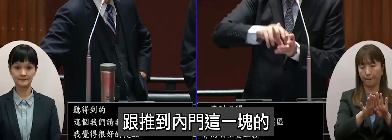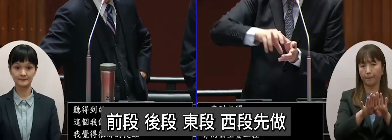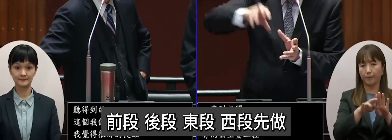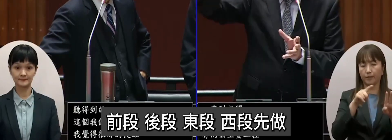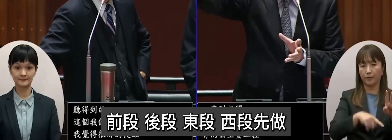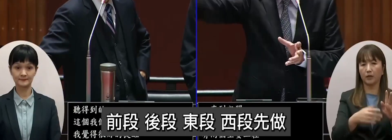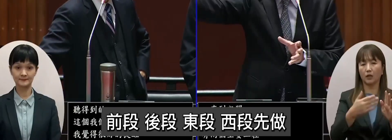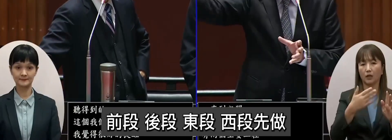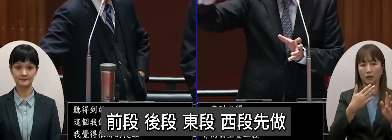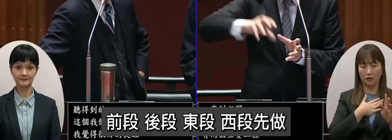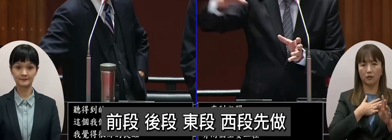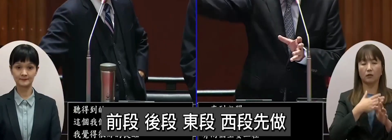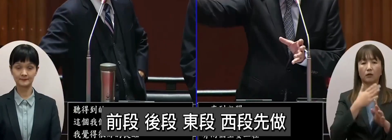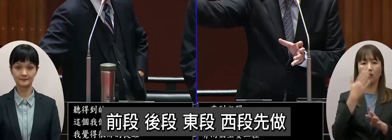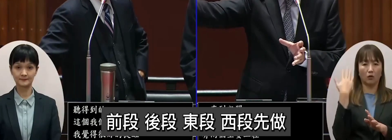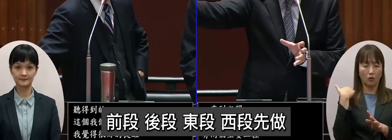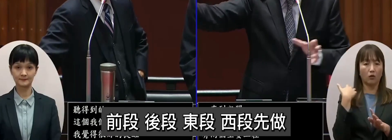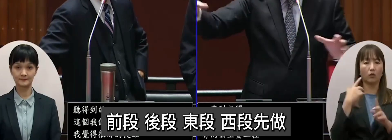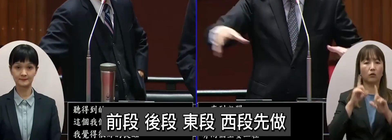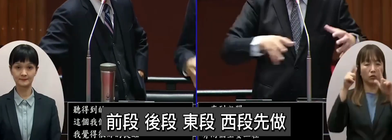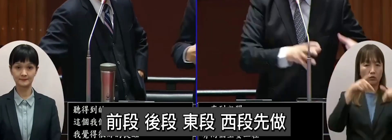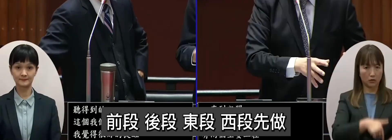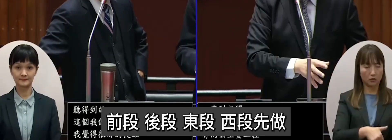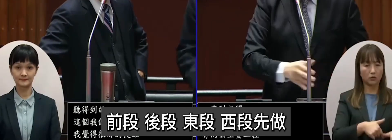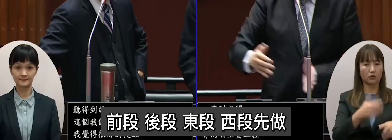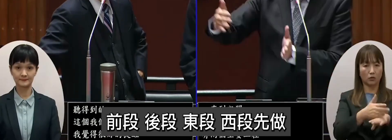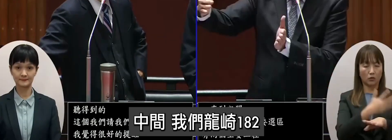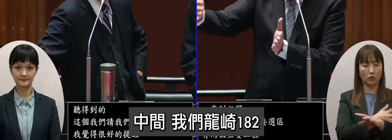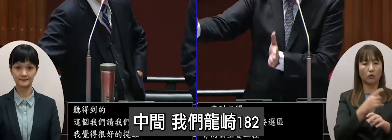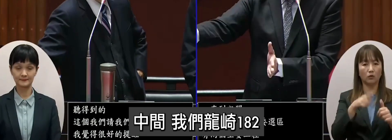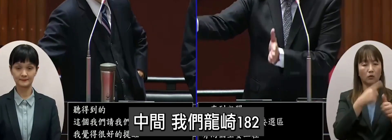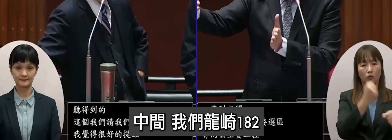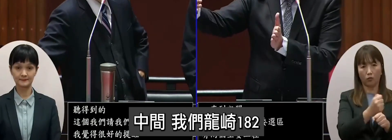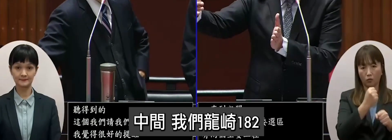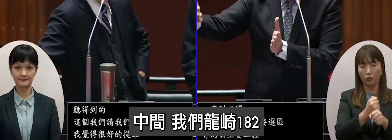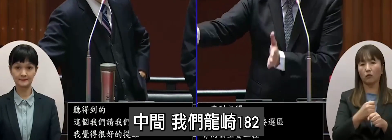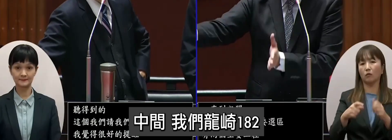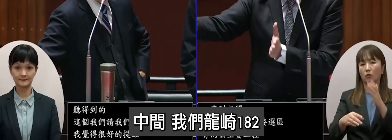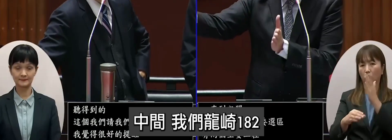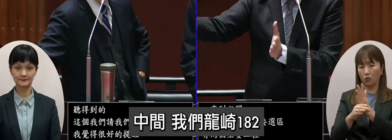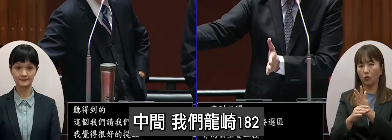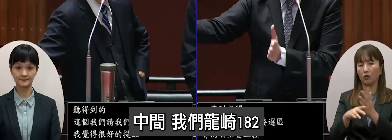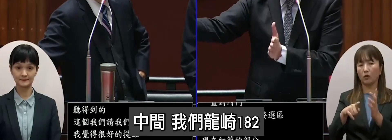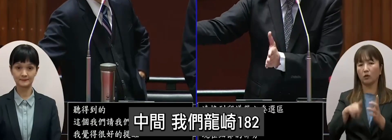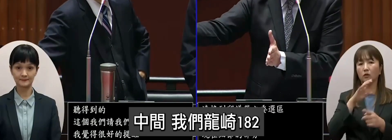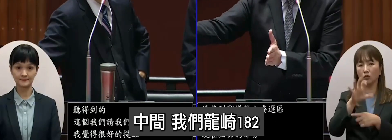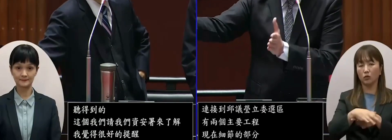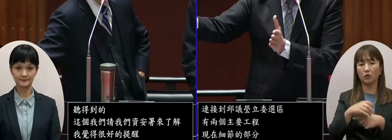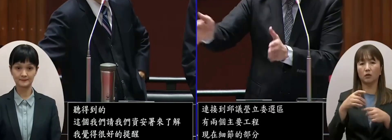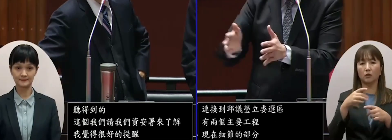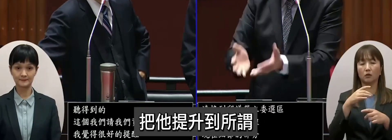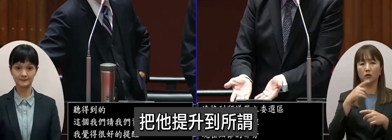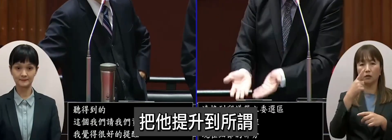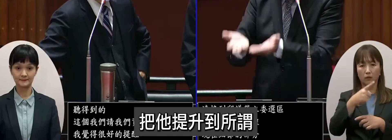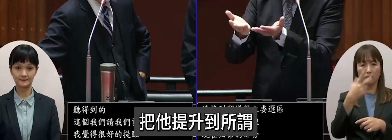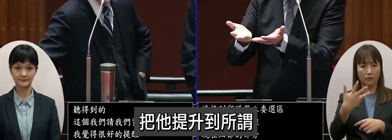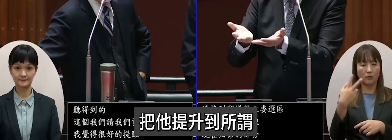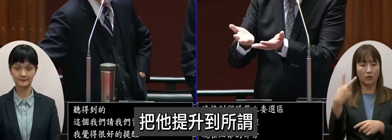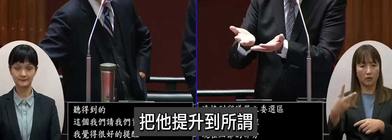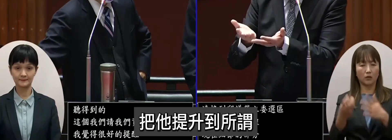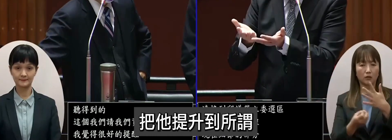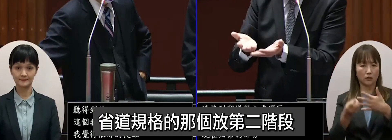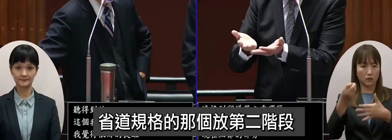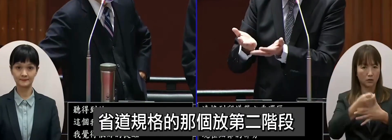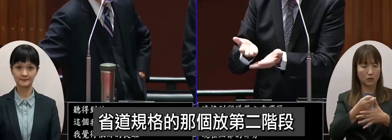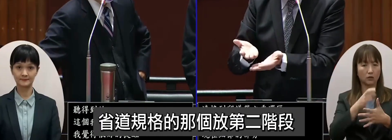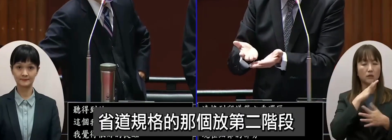的前段、后段、东段、西段哈先做，然后中间我们龙旗182把它提升